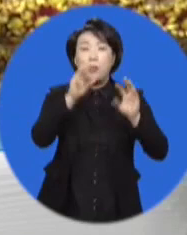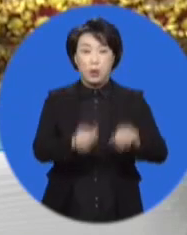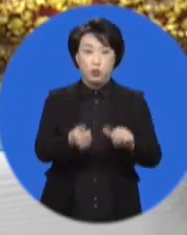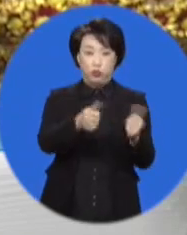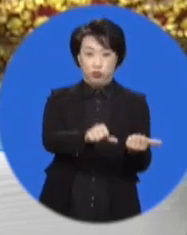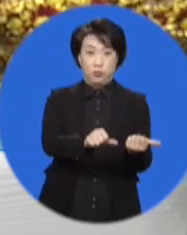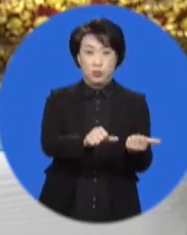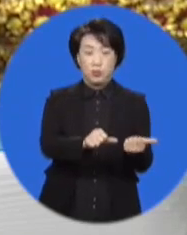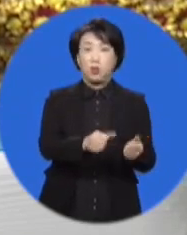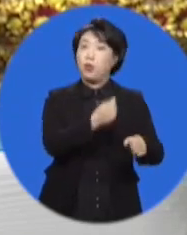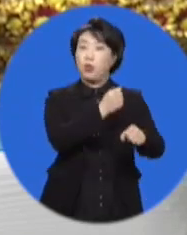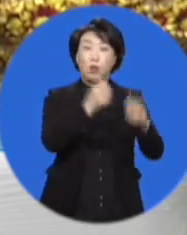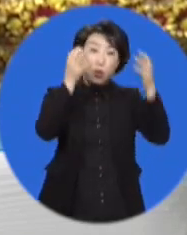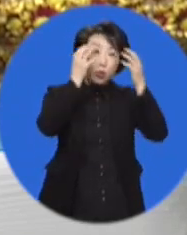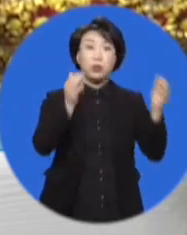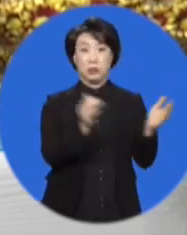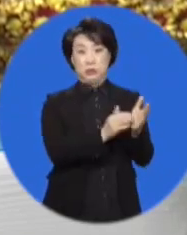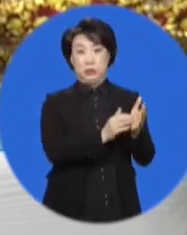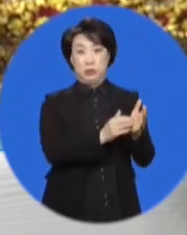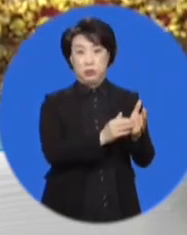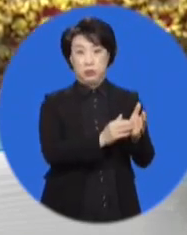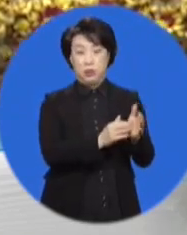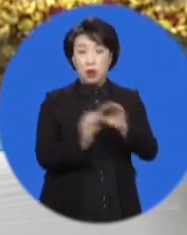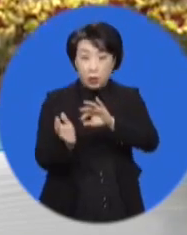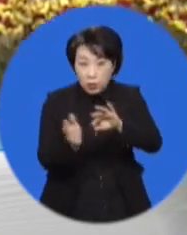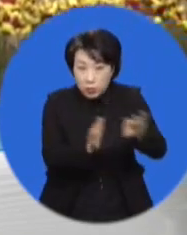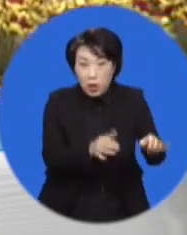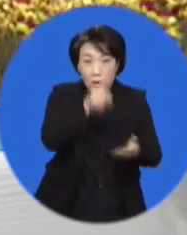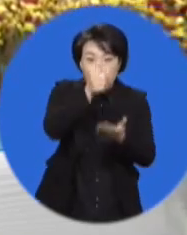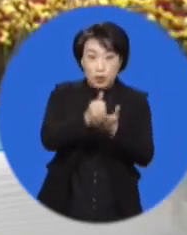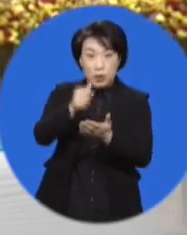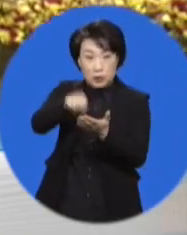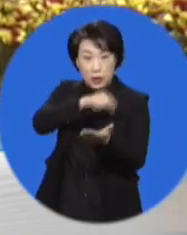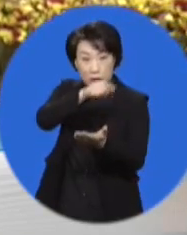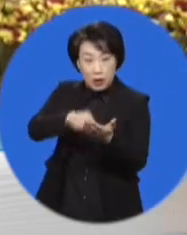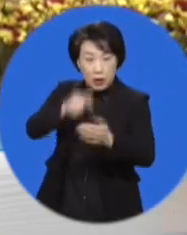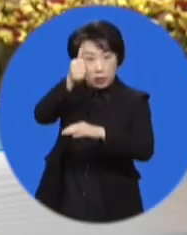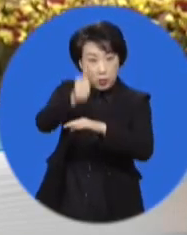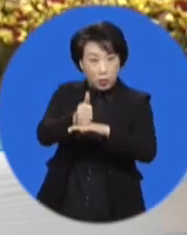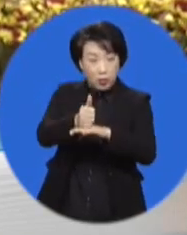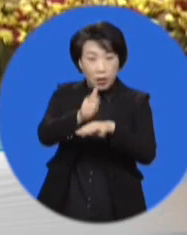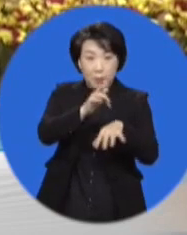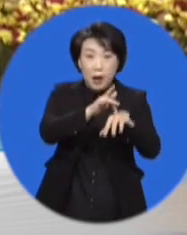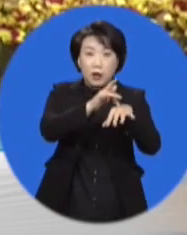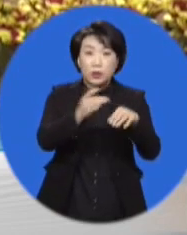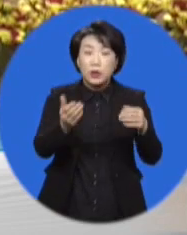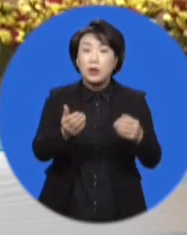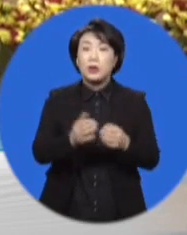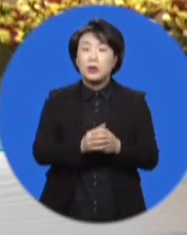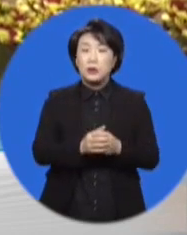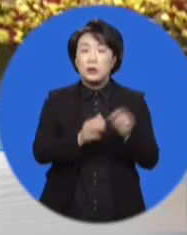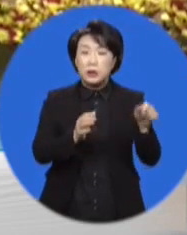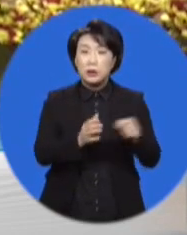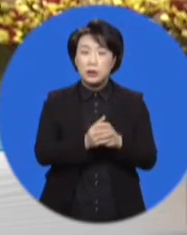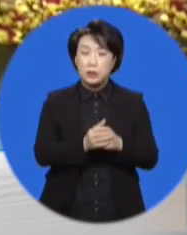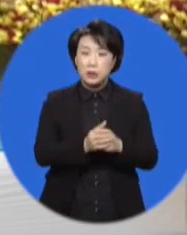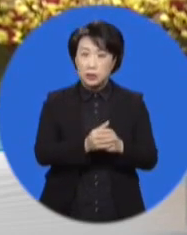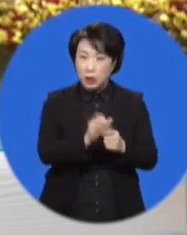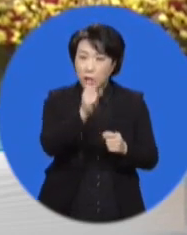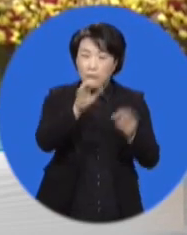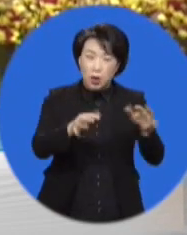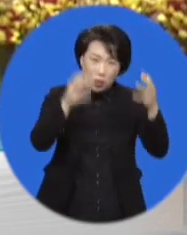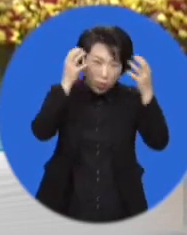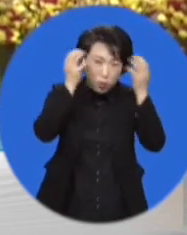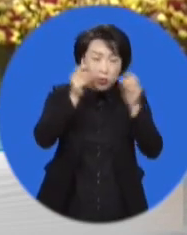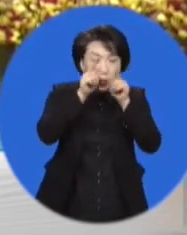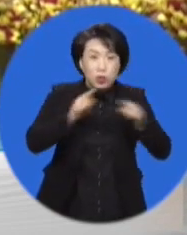끝이지만 그 죄값으로 당하는 마귀에게 당하는 지옥의 고통이라는